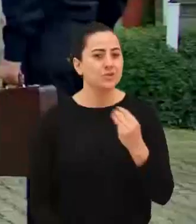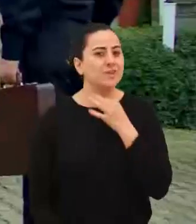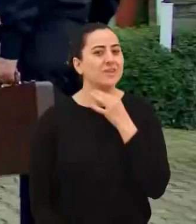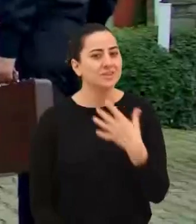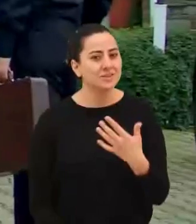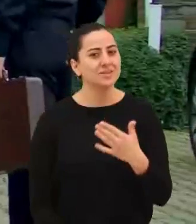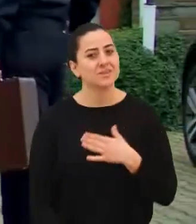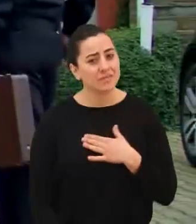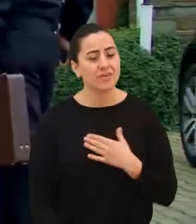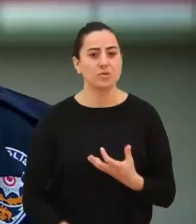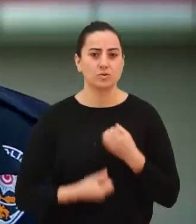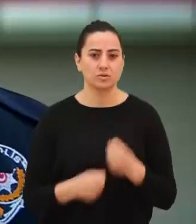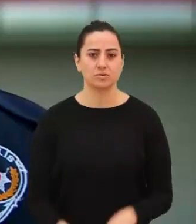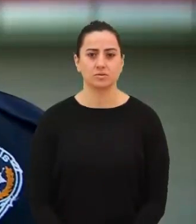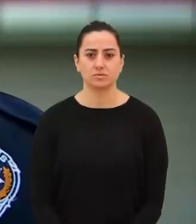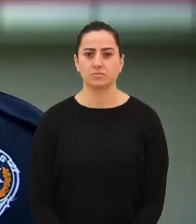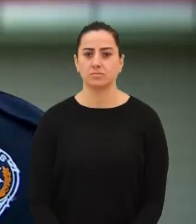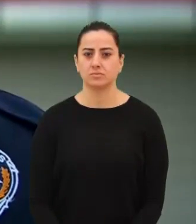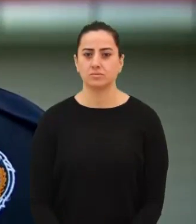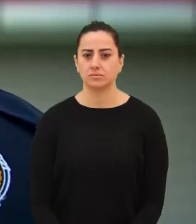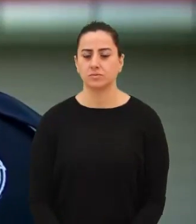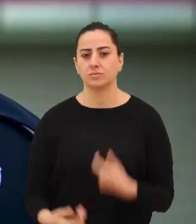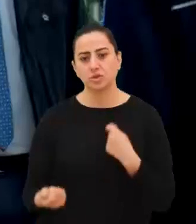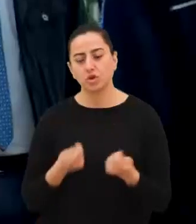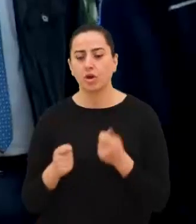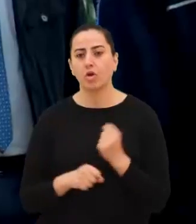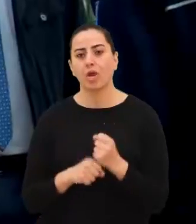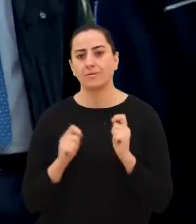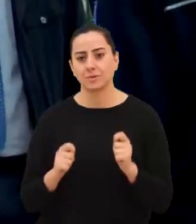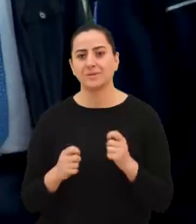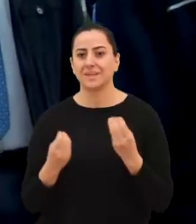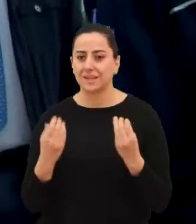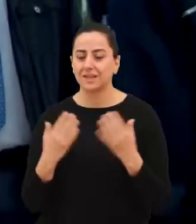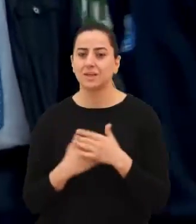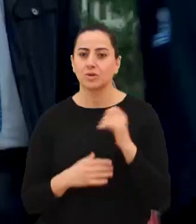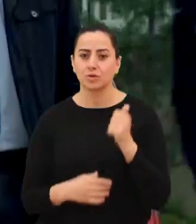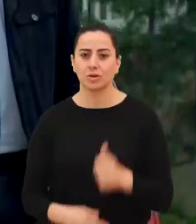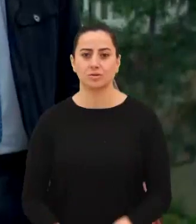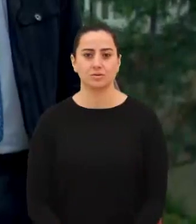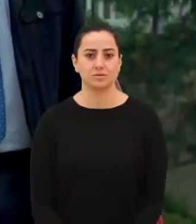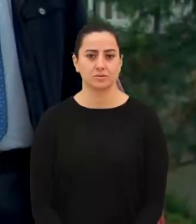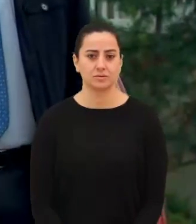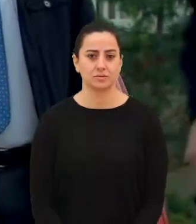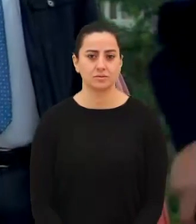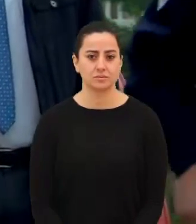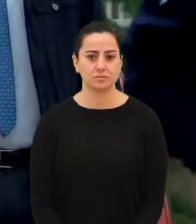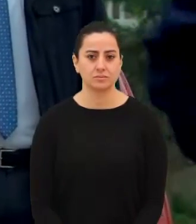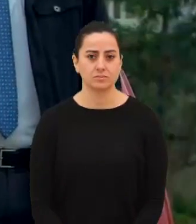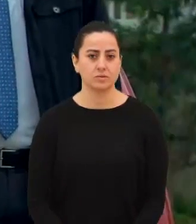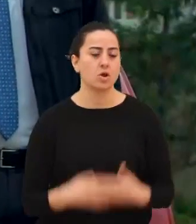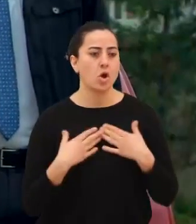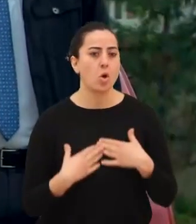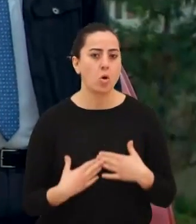ederiz. Sağ olun, var olun ya. Rica ederim efendim. Görelimiz. İyi günler. İyi günler. İyi günler. Oh